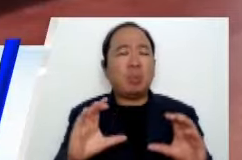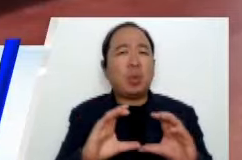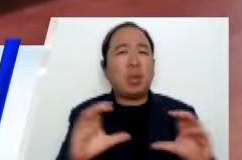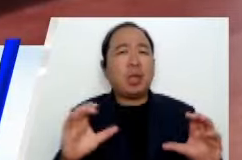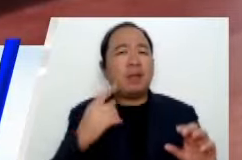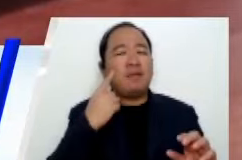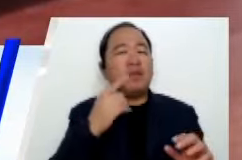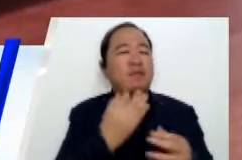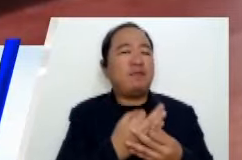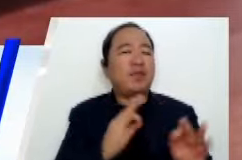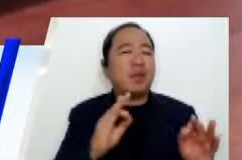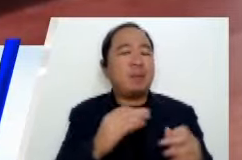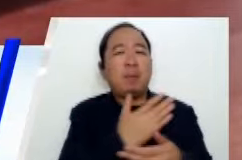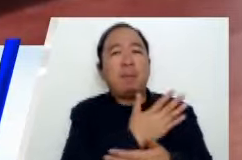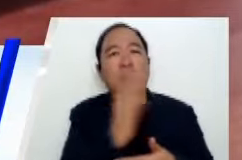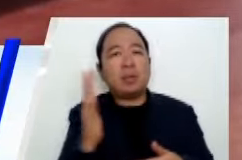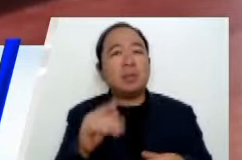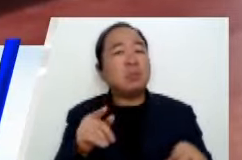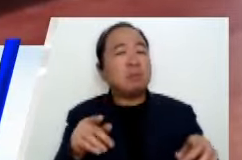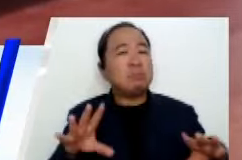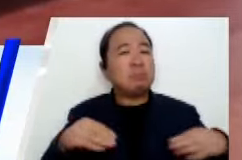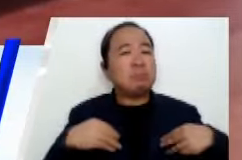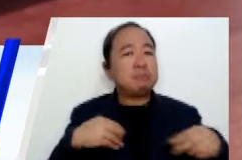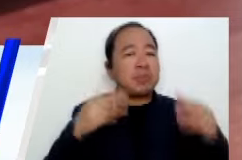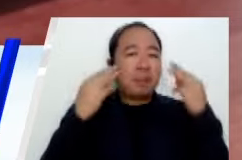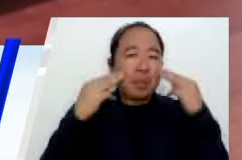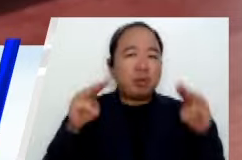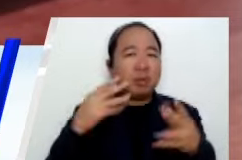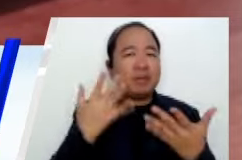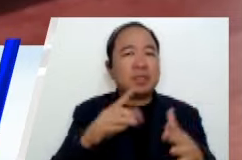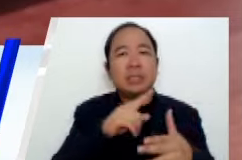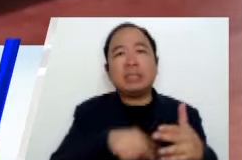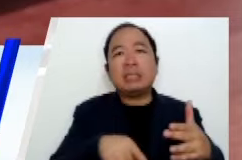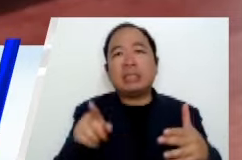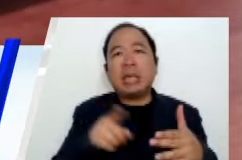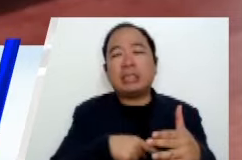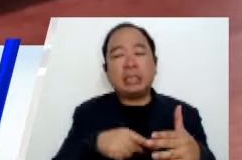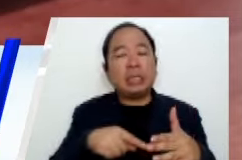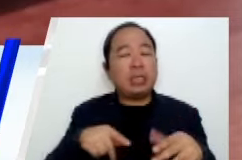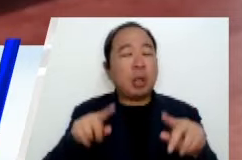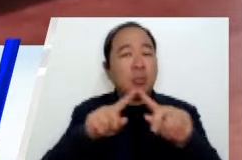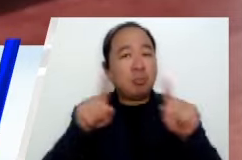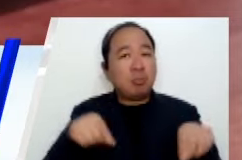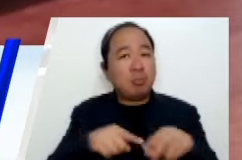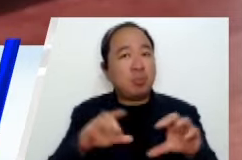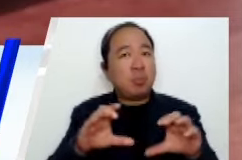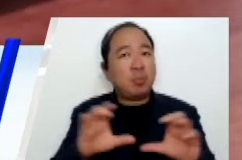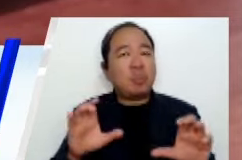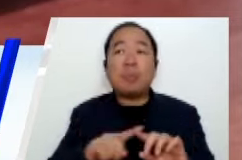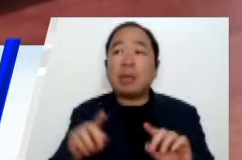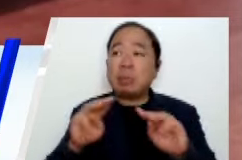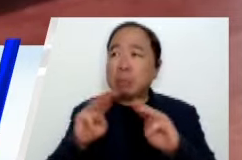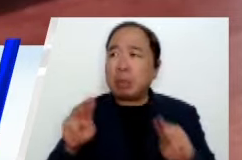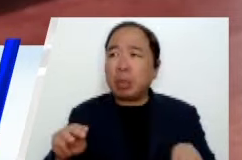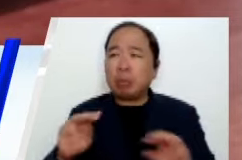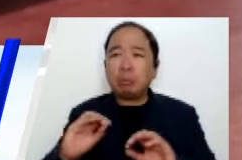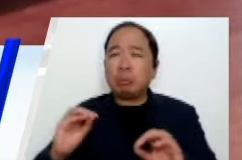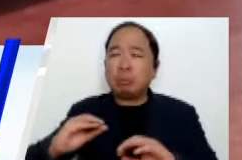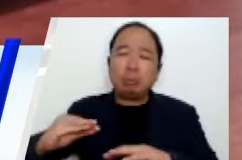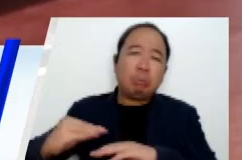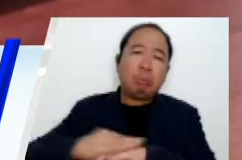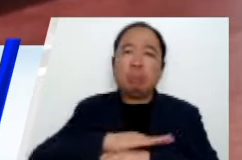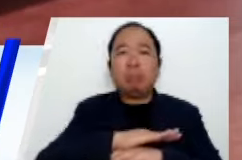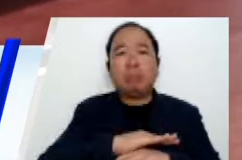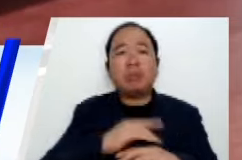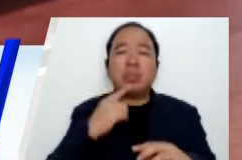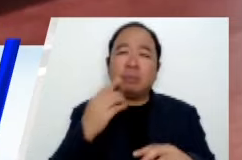Dumaguete City na kinansela nila ang permit ng peace rally, pero wala raw kinalaman ng Malacañang dito. Paglilinaw ng mayor, Abril pa kumuha